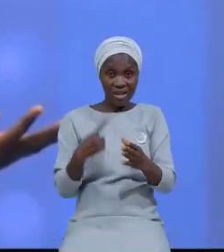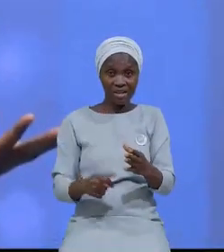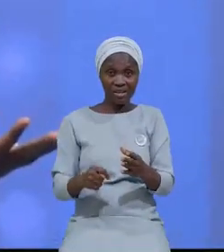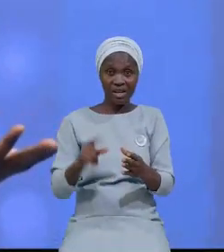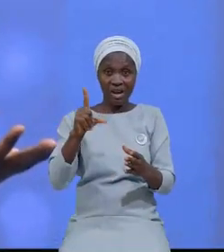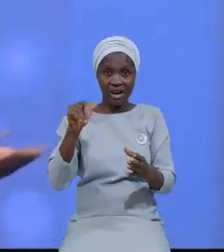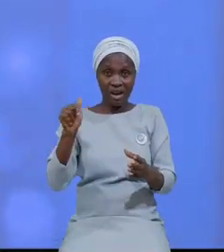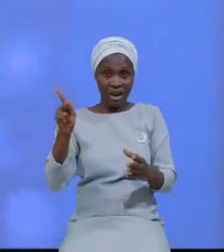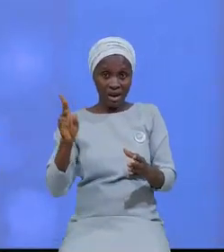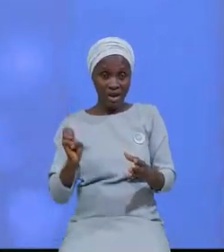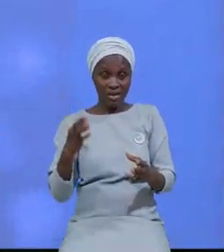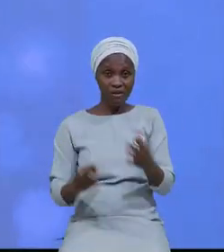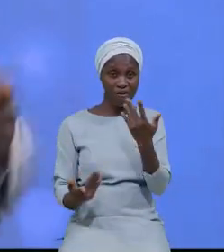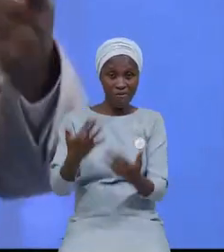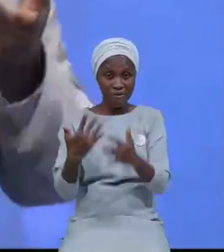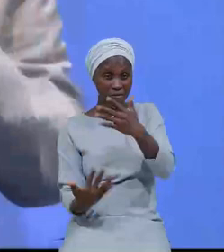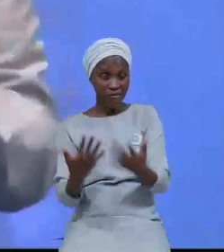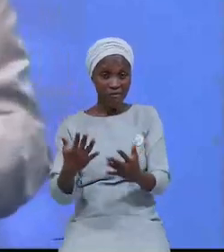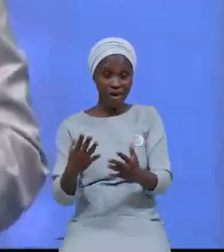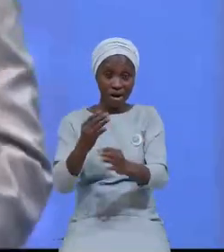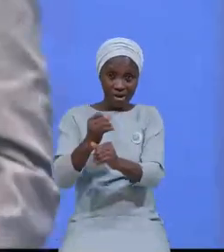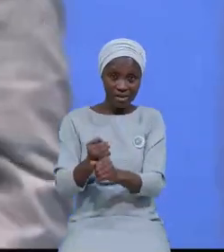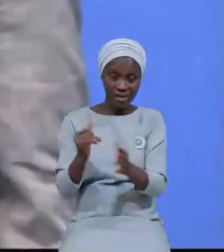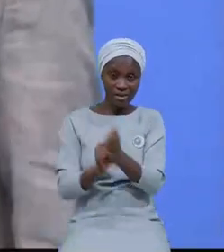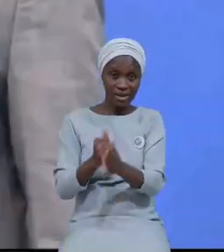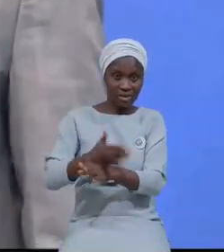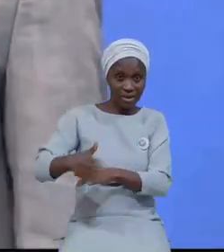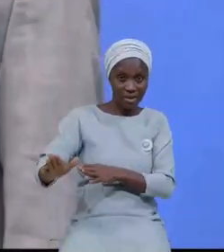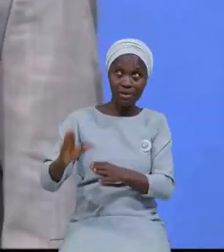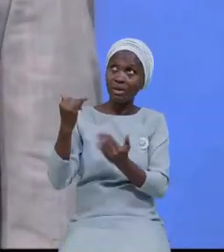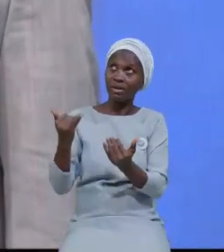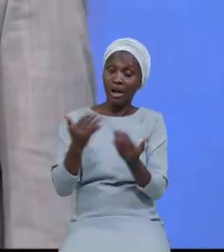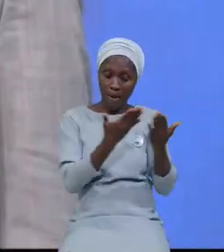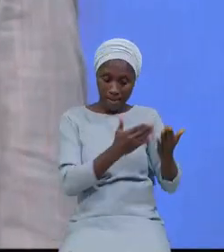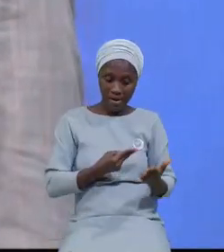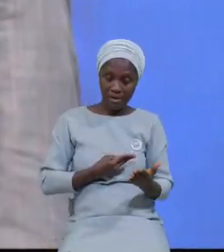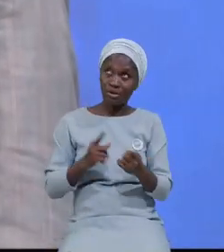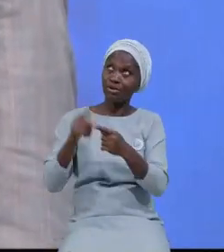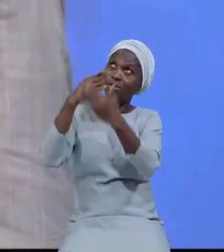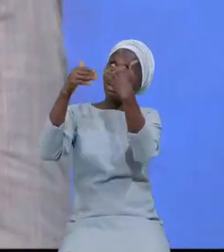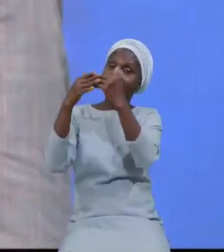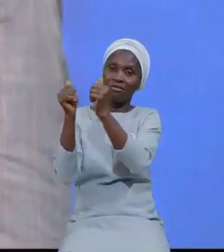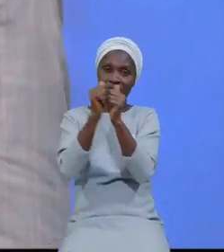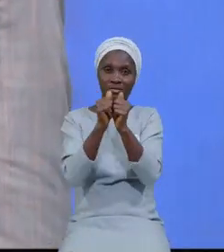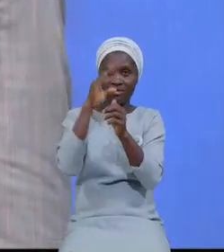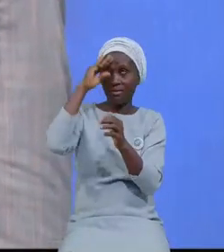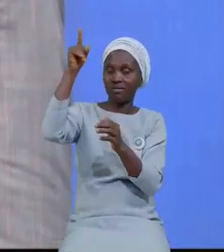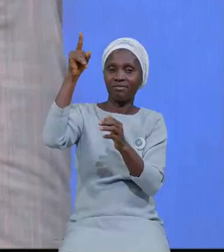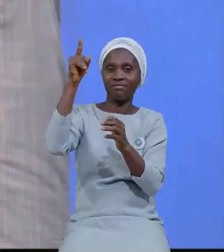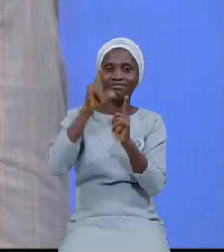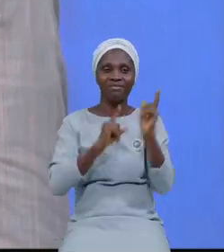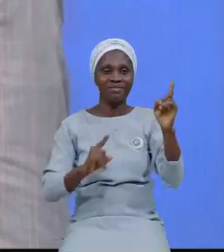souffrance dans l'étant de feu il a ôté cela et il nous amène au ciel maintenant avec le ciel